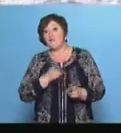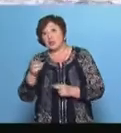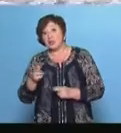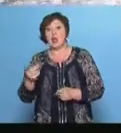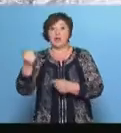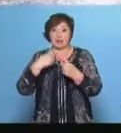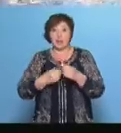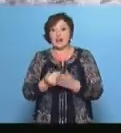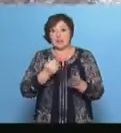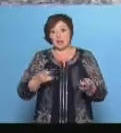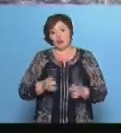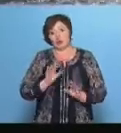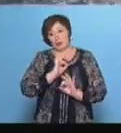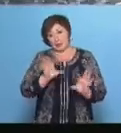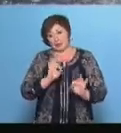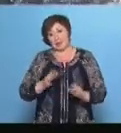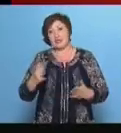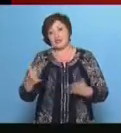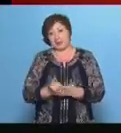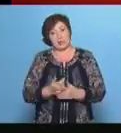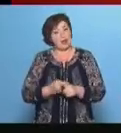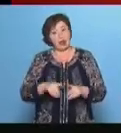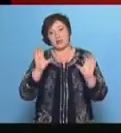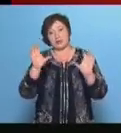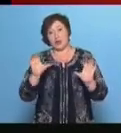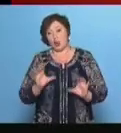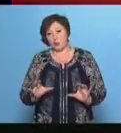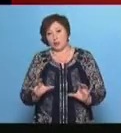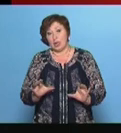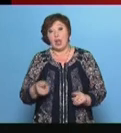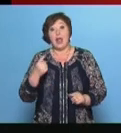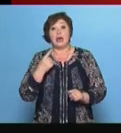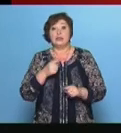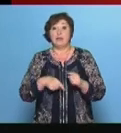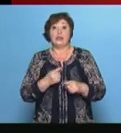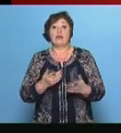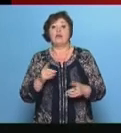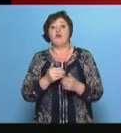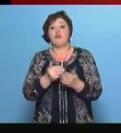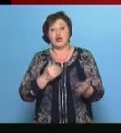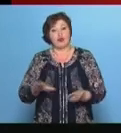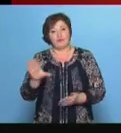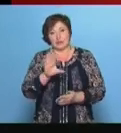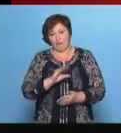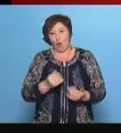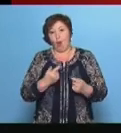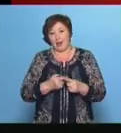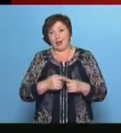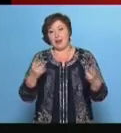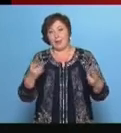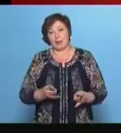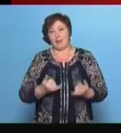нужно рассказать спасателям. И это закон. Регистрация туристических групп, она прежде всего необходима для безопасности